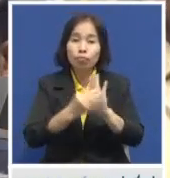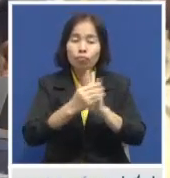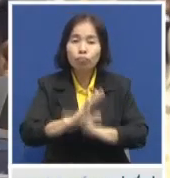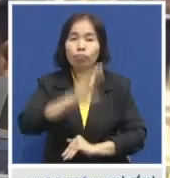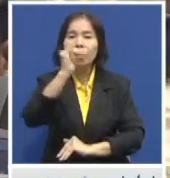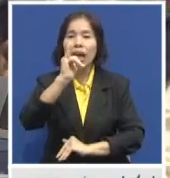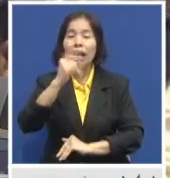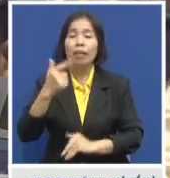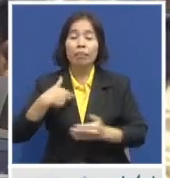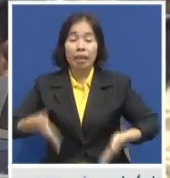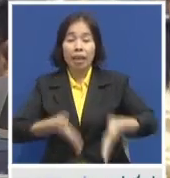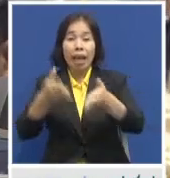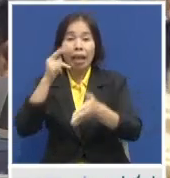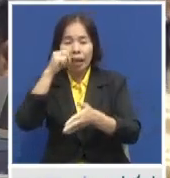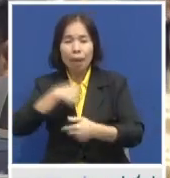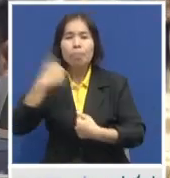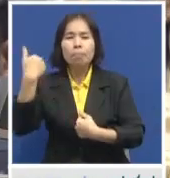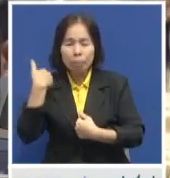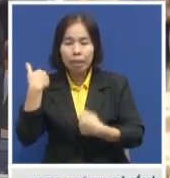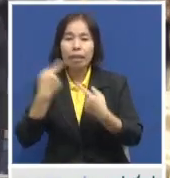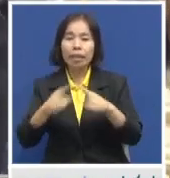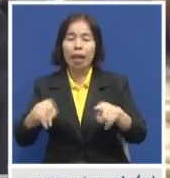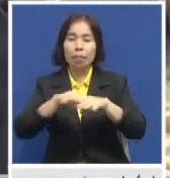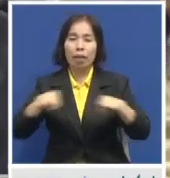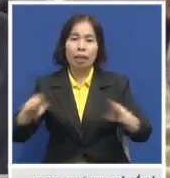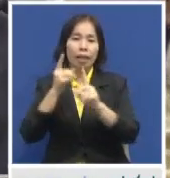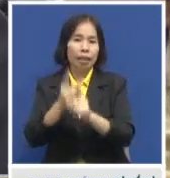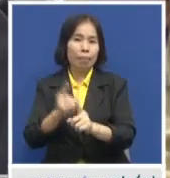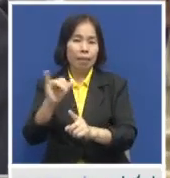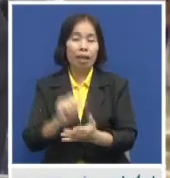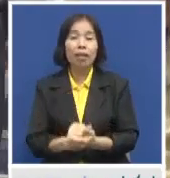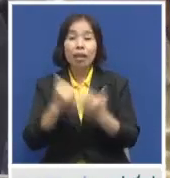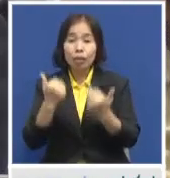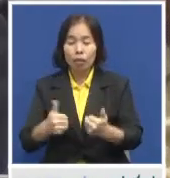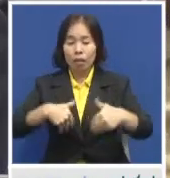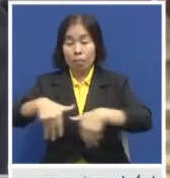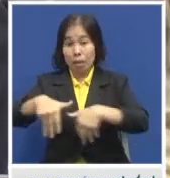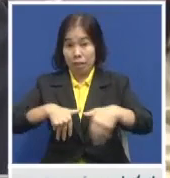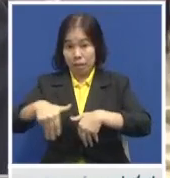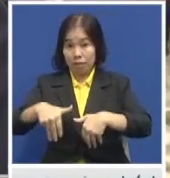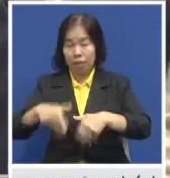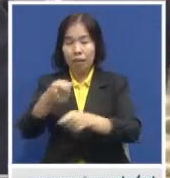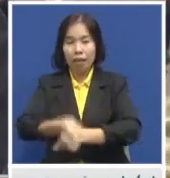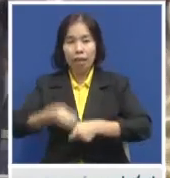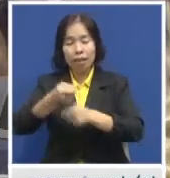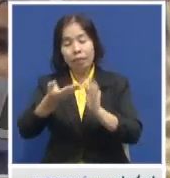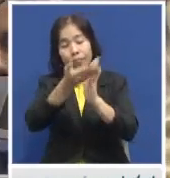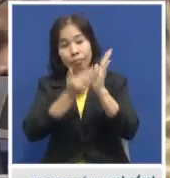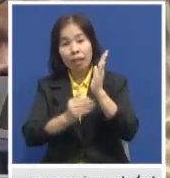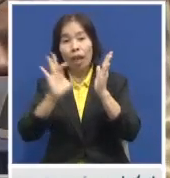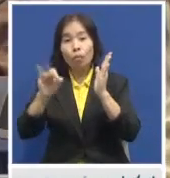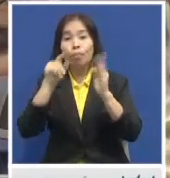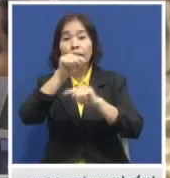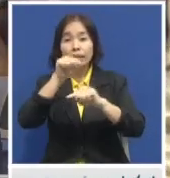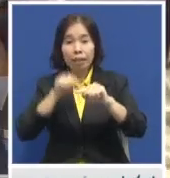มีแต่ก็อีกครับยังไม่ได้มาตรฐานณวันนี้พี่น้องเกษตรกรเกือบ 90% โดยเฉพาะในพื้นที่ภาคอีสานไม่มีน้ำใ